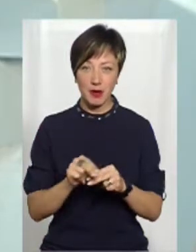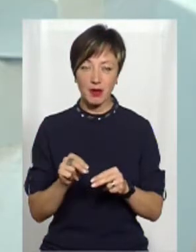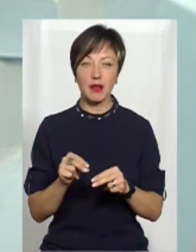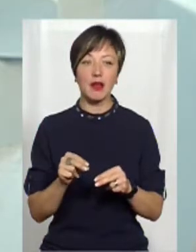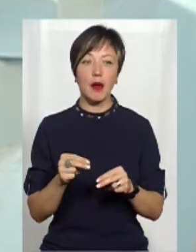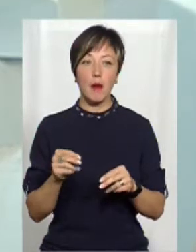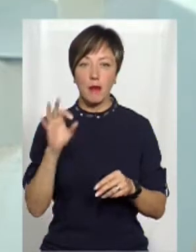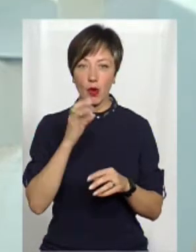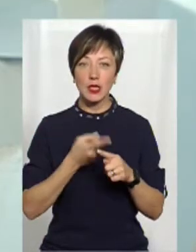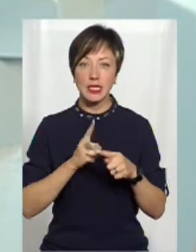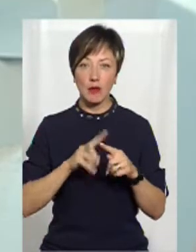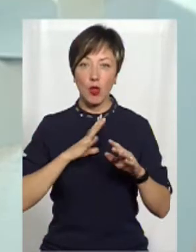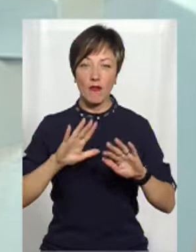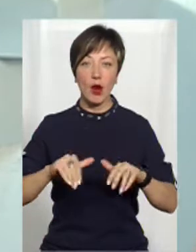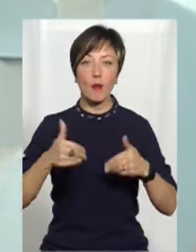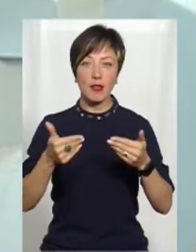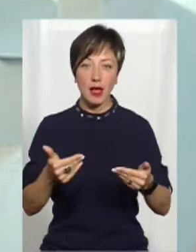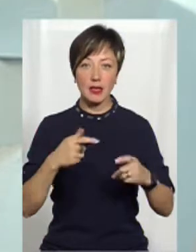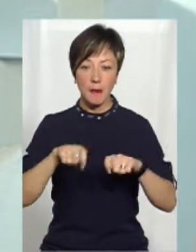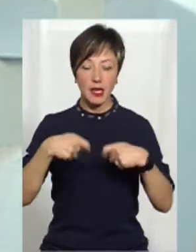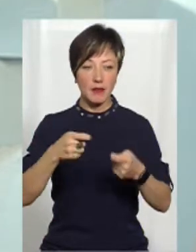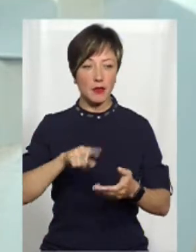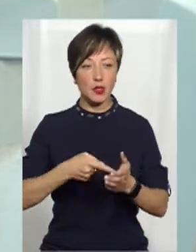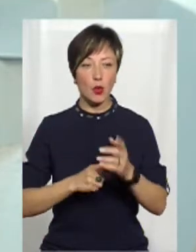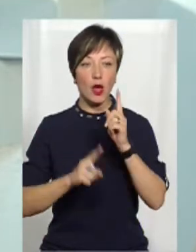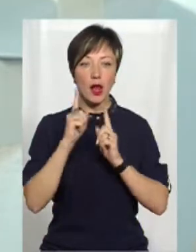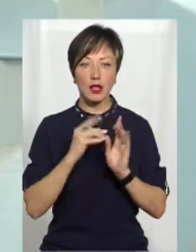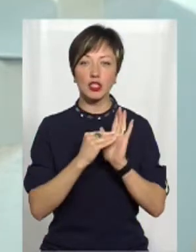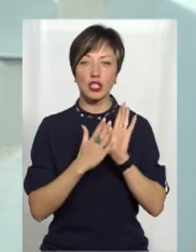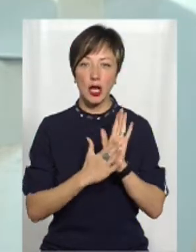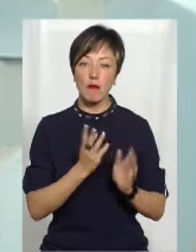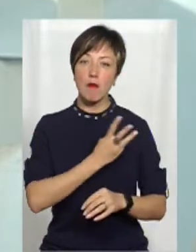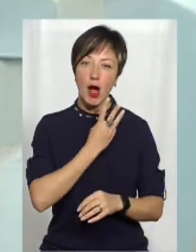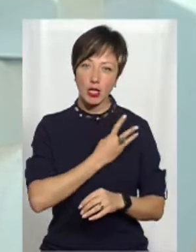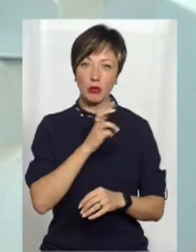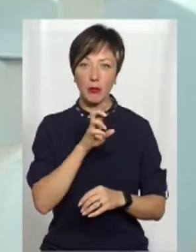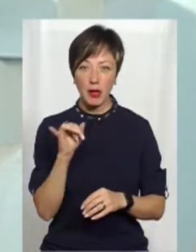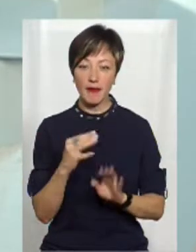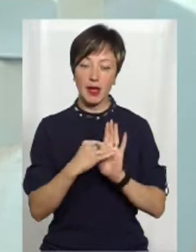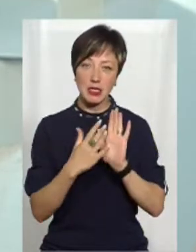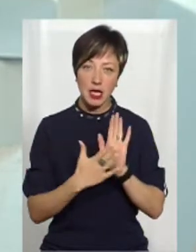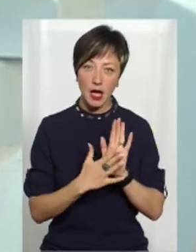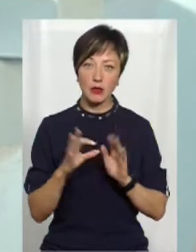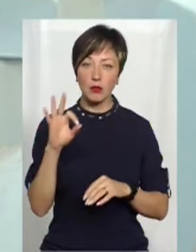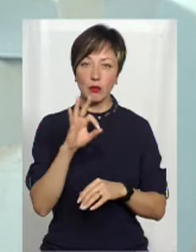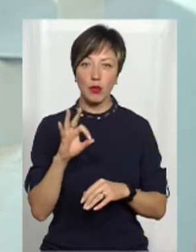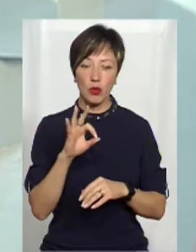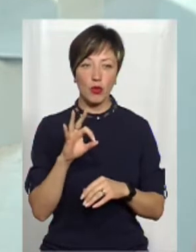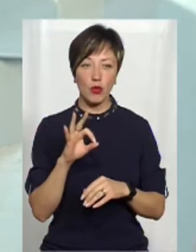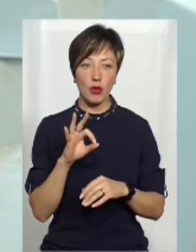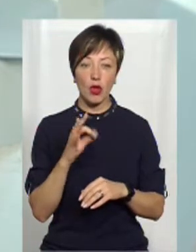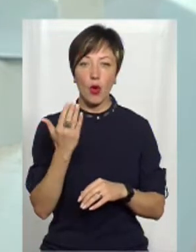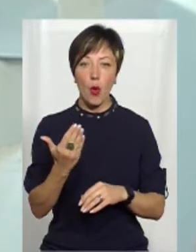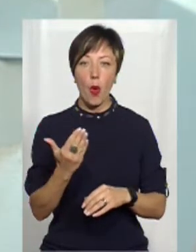Ми про це було в рекомендаціях, які я передавала до міської ради, зазначено, що бажано було би ще вказати в профайлі міського голови